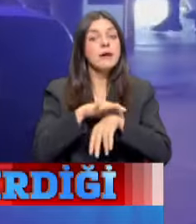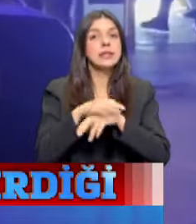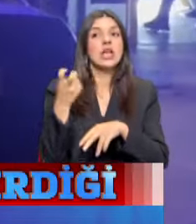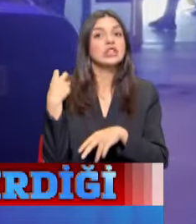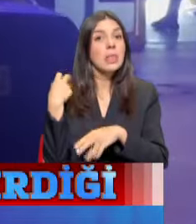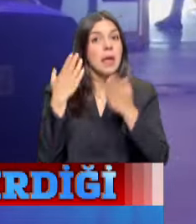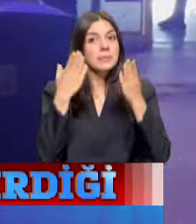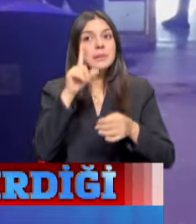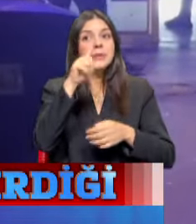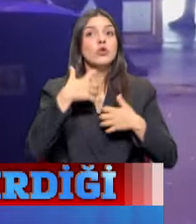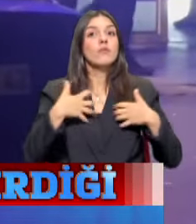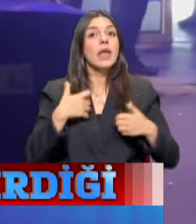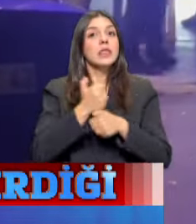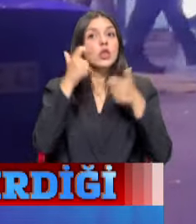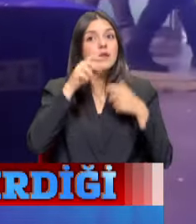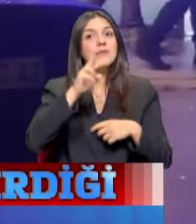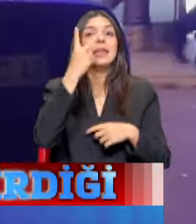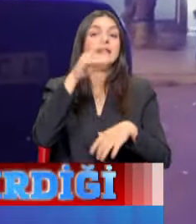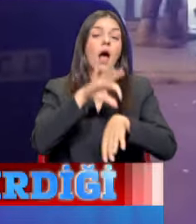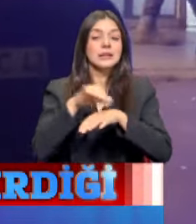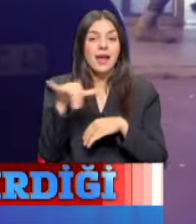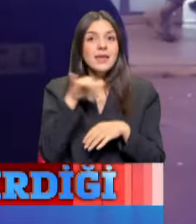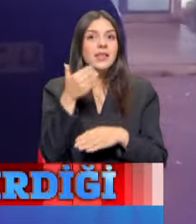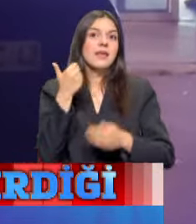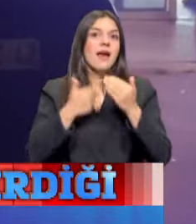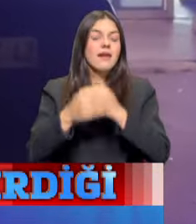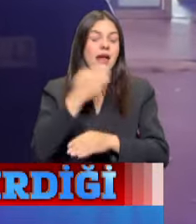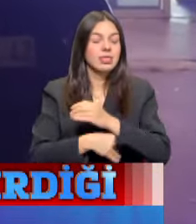bir güvenlik görevlisi ve iki hasta yakını yaralandı.